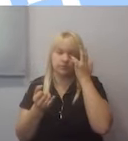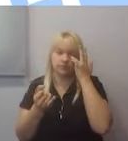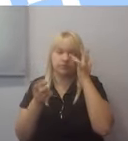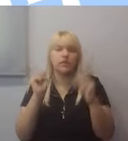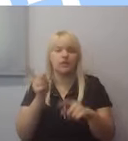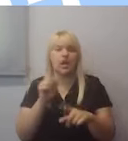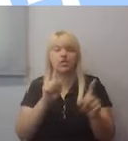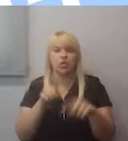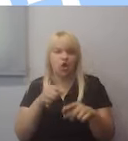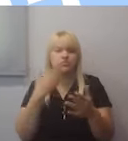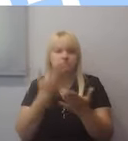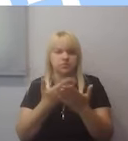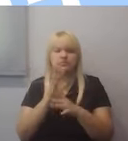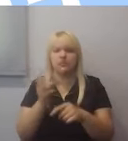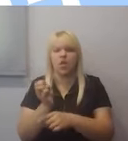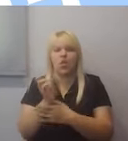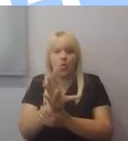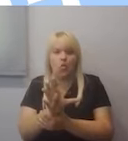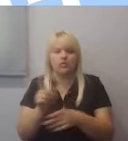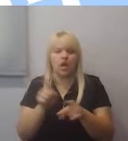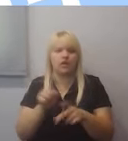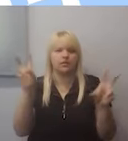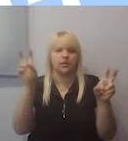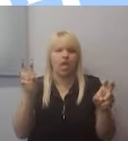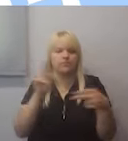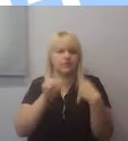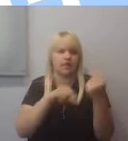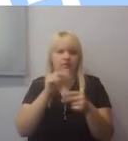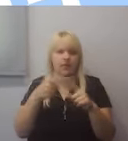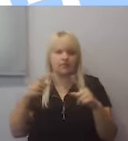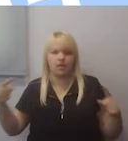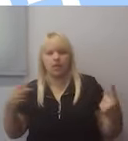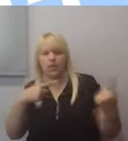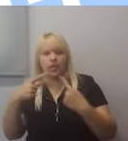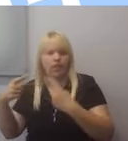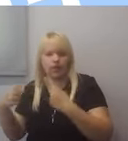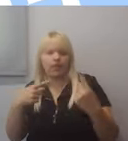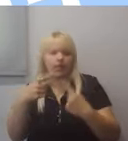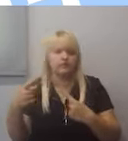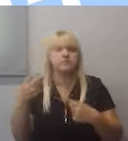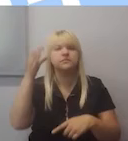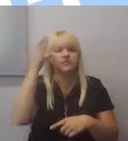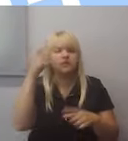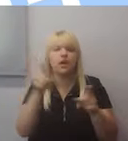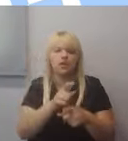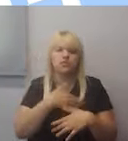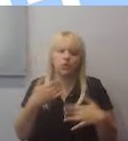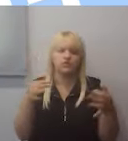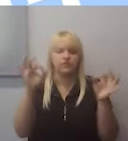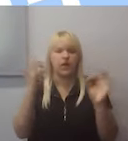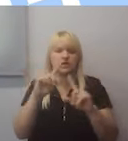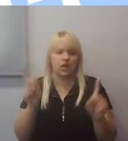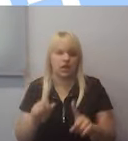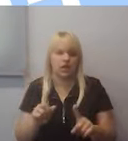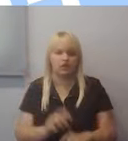lukturītis jau ir tēma veselam semināram un un tātad zināšanas tā ir arī ļoti būtiska lieta